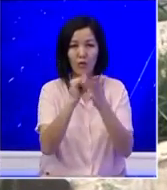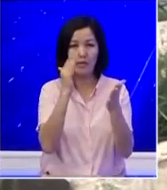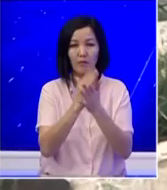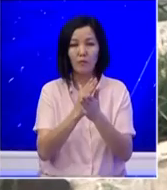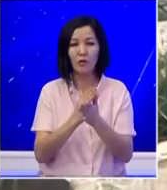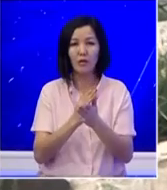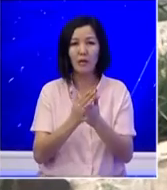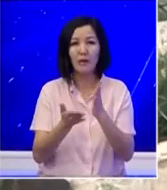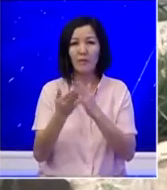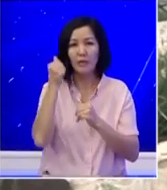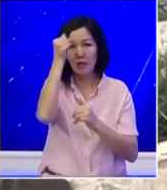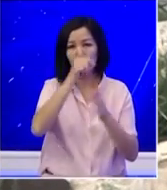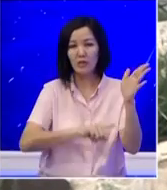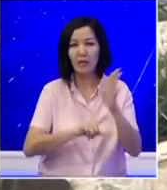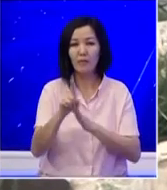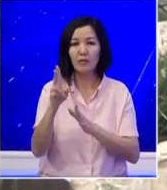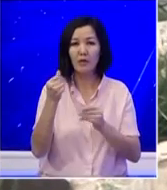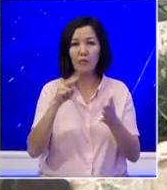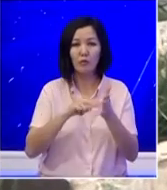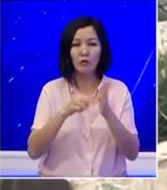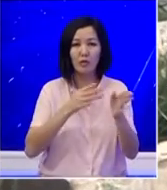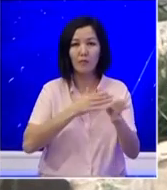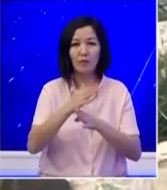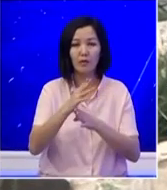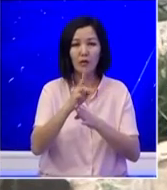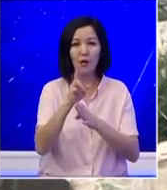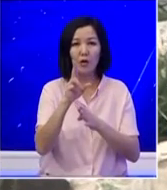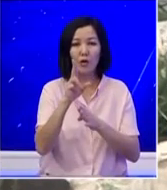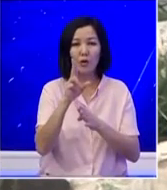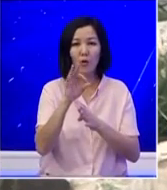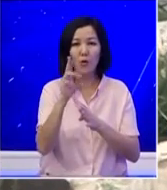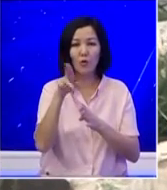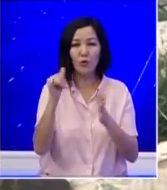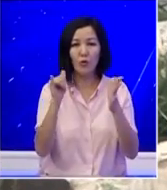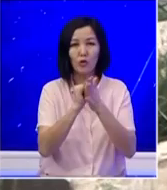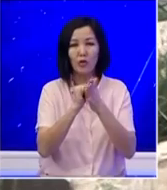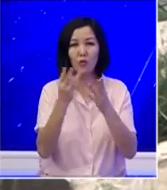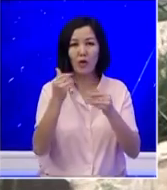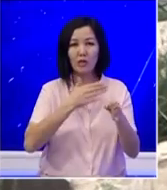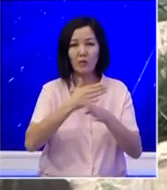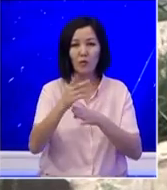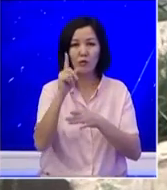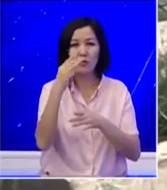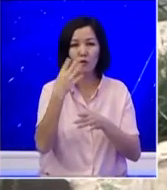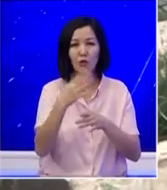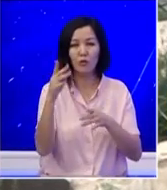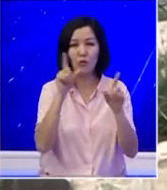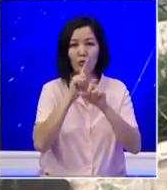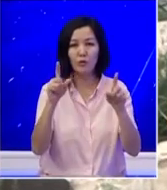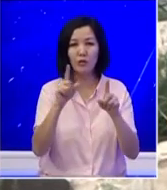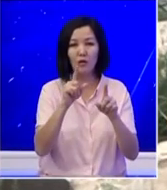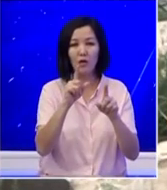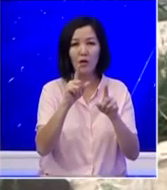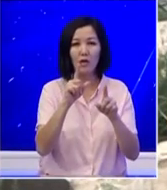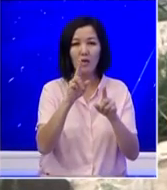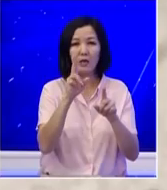облыстық бюджеттен бізге жаңағы QR-кодтар орнату жұмыстарына ақшалар бөлініп жатыр. Былтырғы жылы біз 144 нысанға QR-код